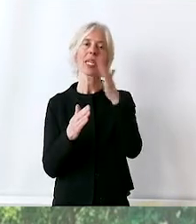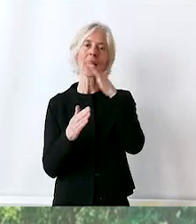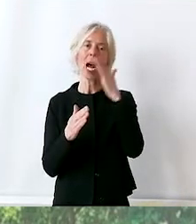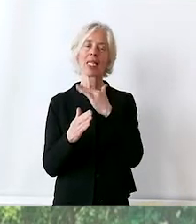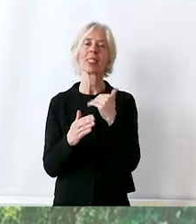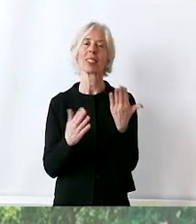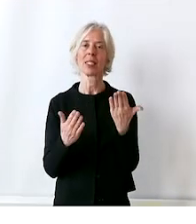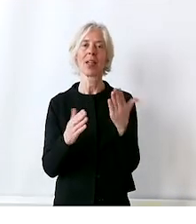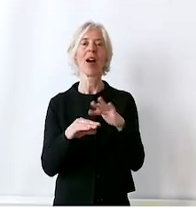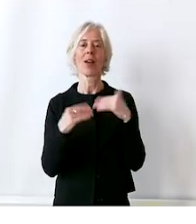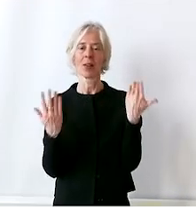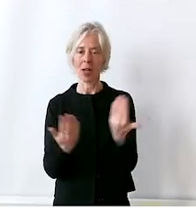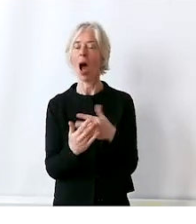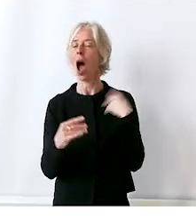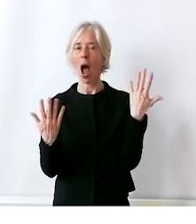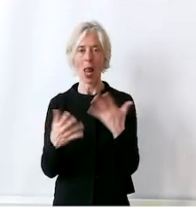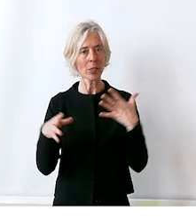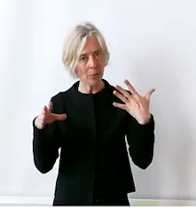Biodiversität in unseren Wäldern.